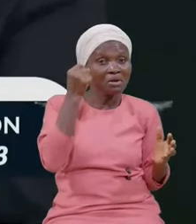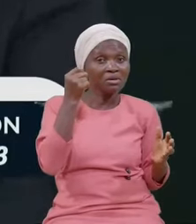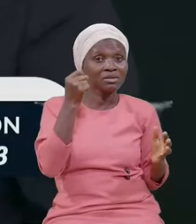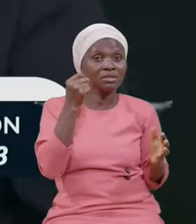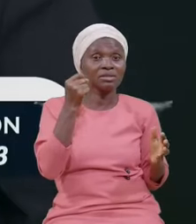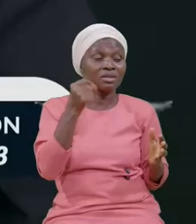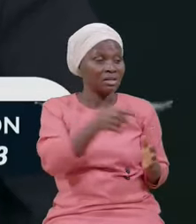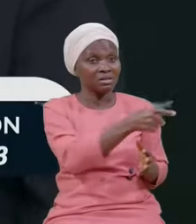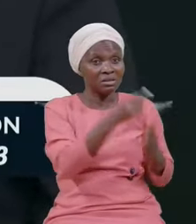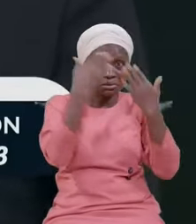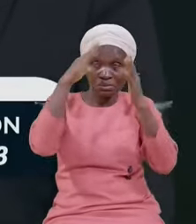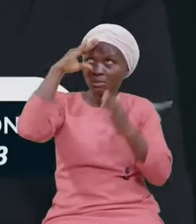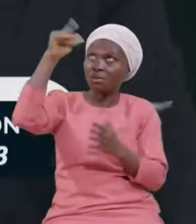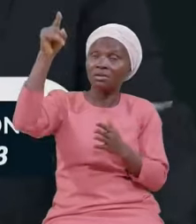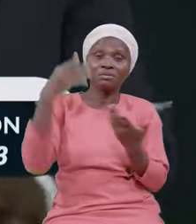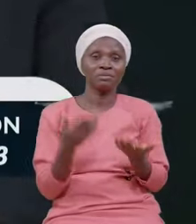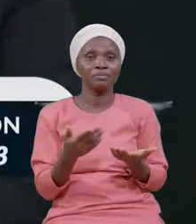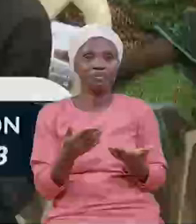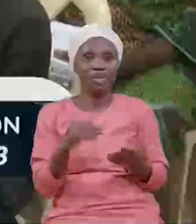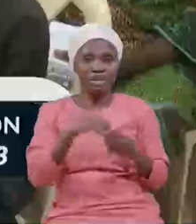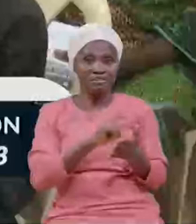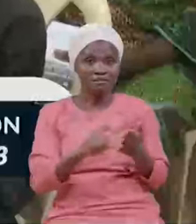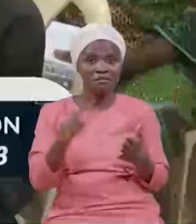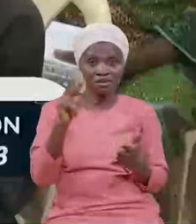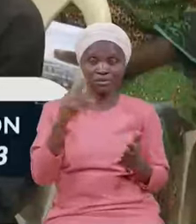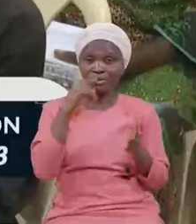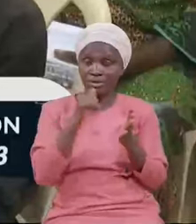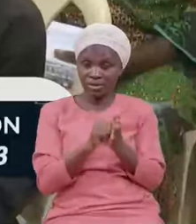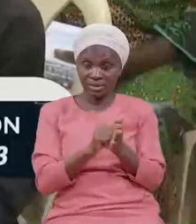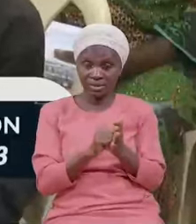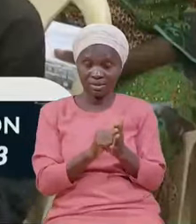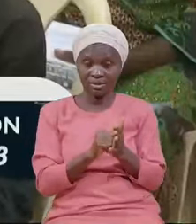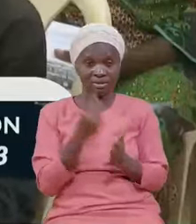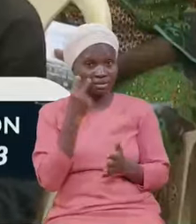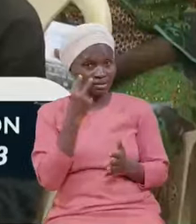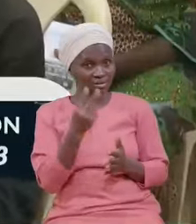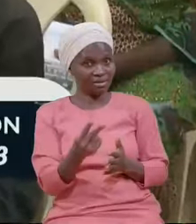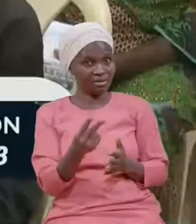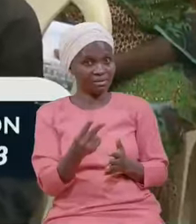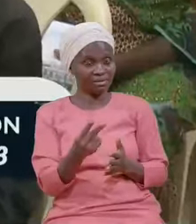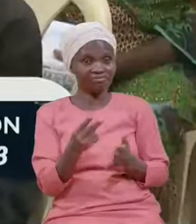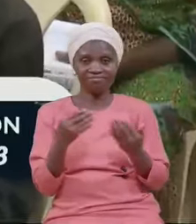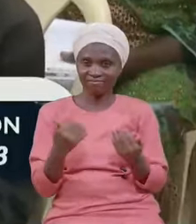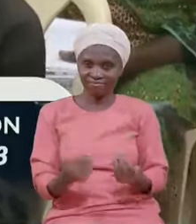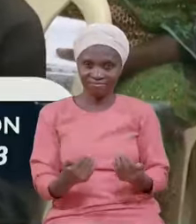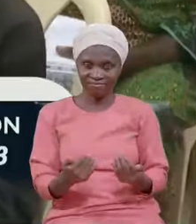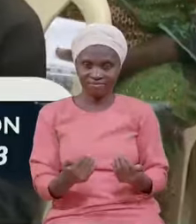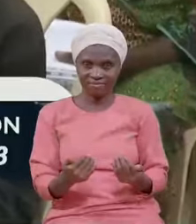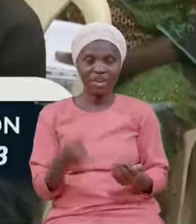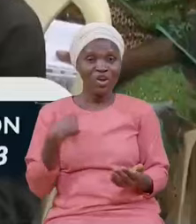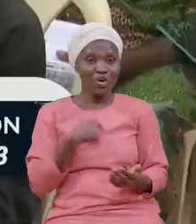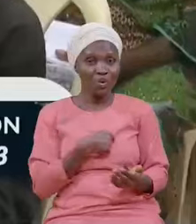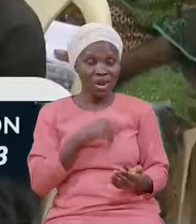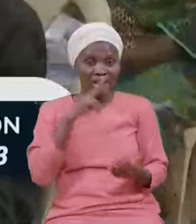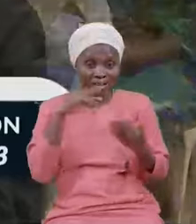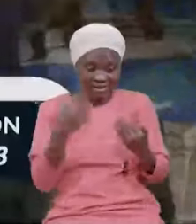pas connu. Verset 2. Verset 2, il dit, bien-aimés, nous sommes maintenant enfants